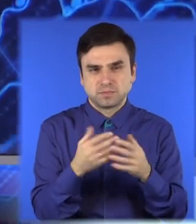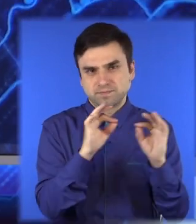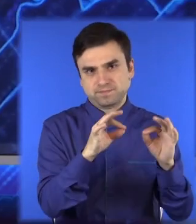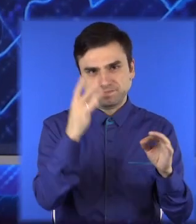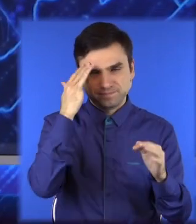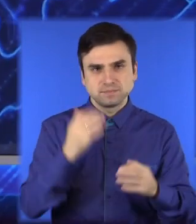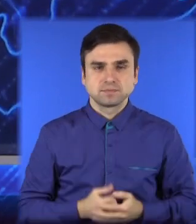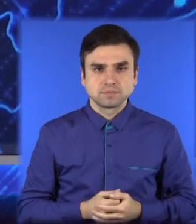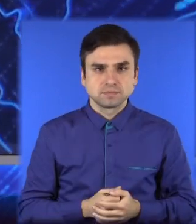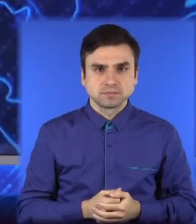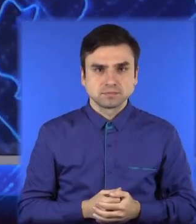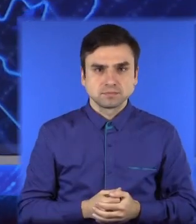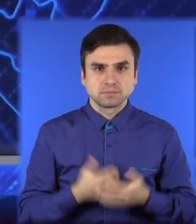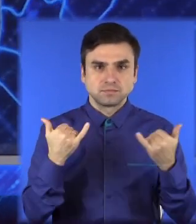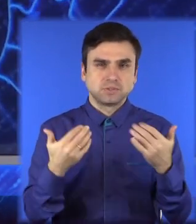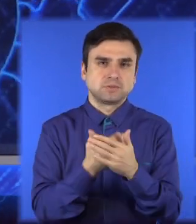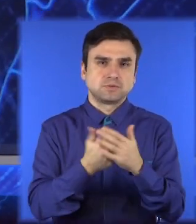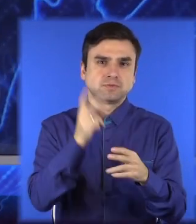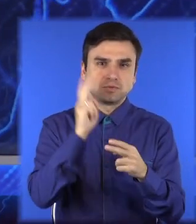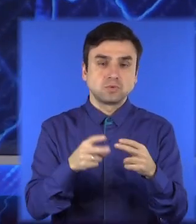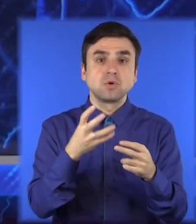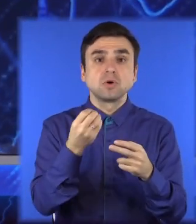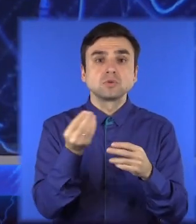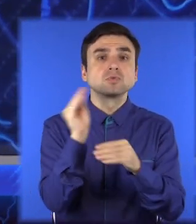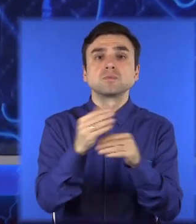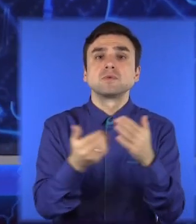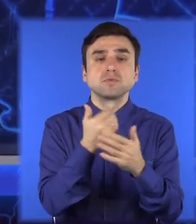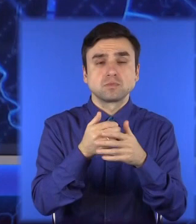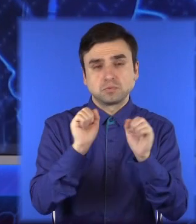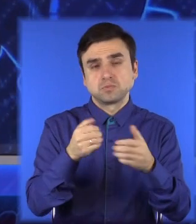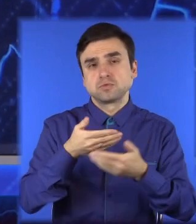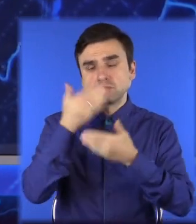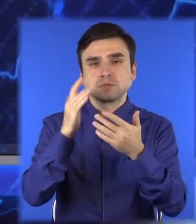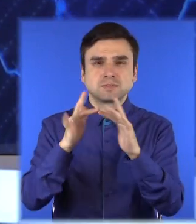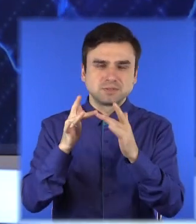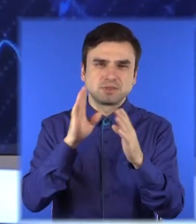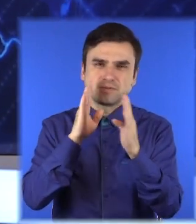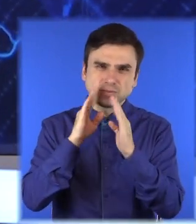І на цьому у мене все. Більше новин на нашому сайті та на сторінках у соцмережах. У